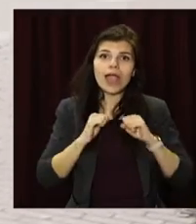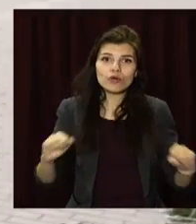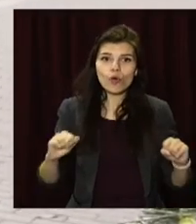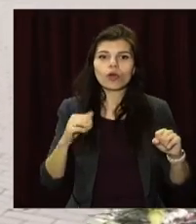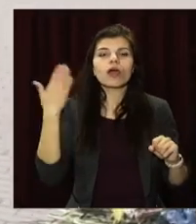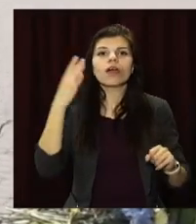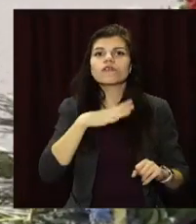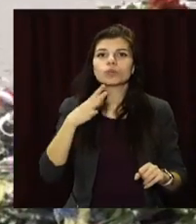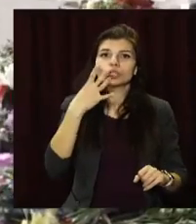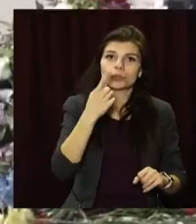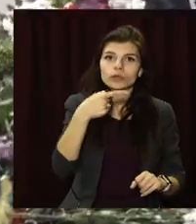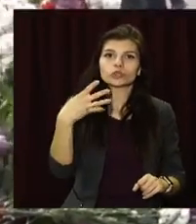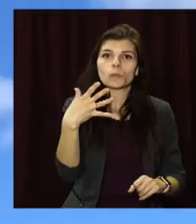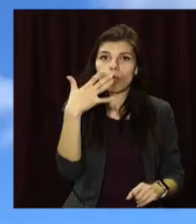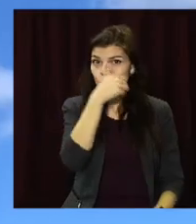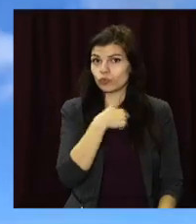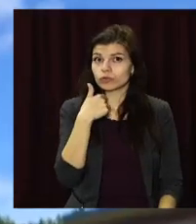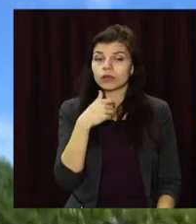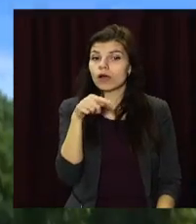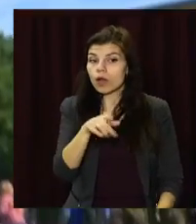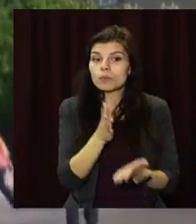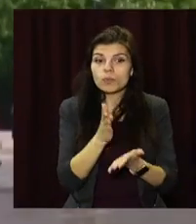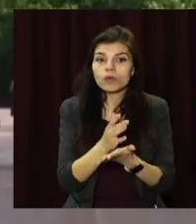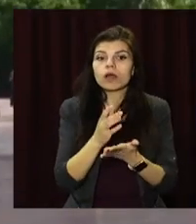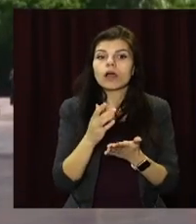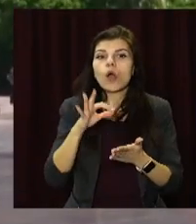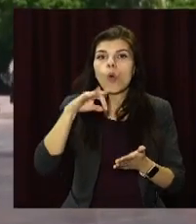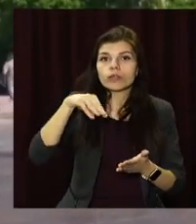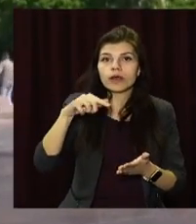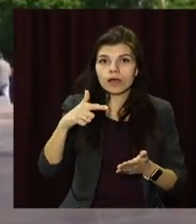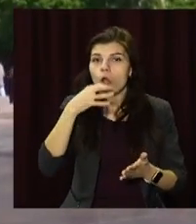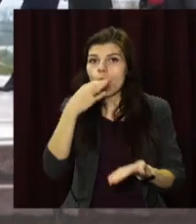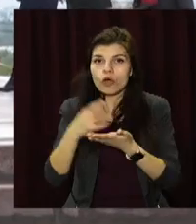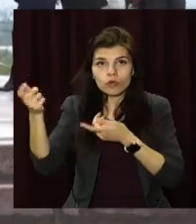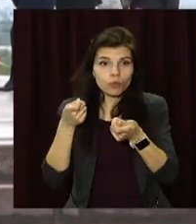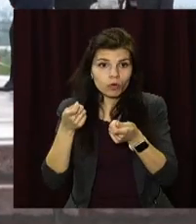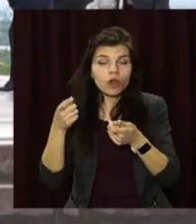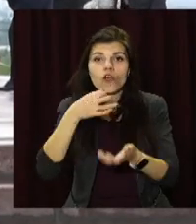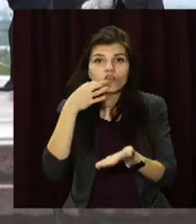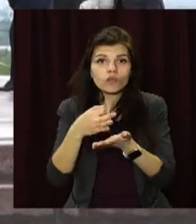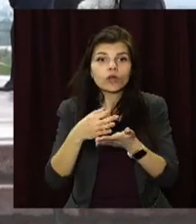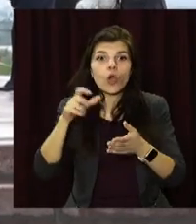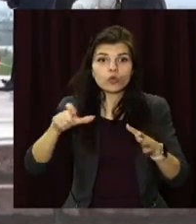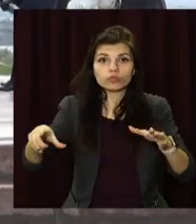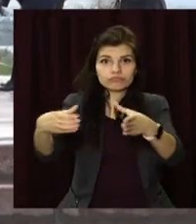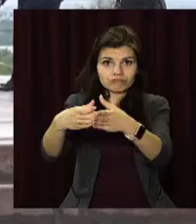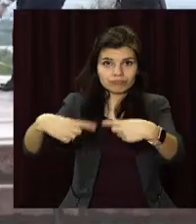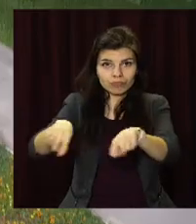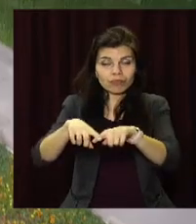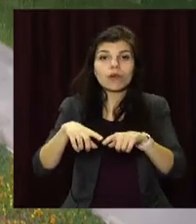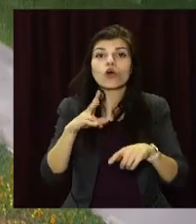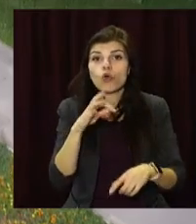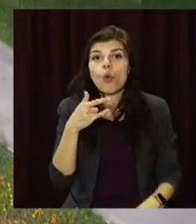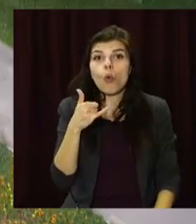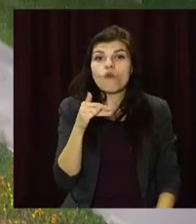подіям 41-45 років. Вони перебувають на балансі ОТГ і за їхнє утримання відповідають громади. Утім, вважає Геннадій